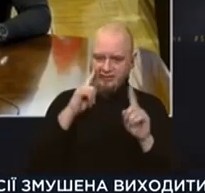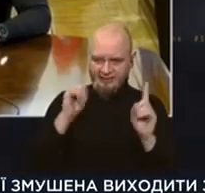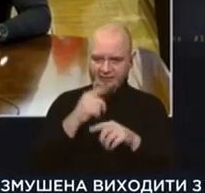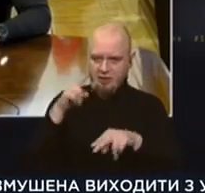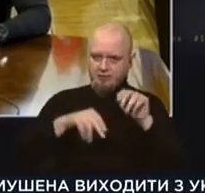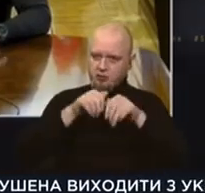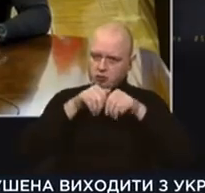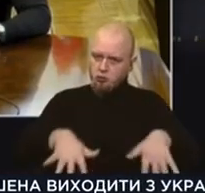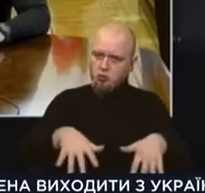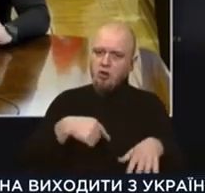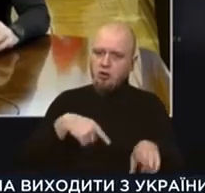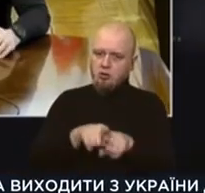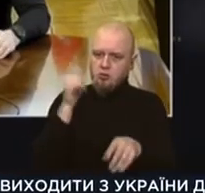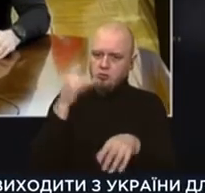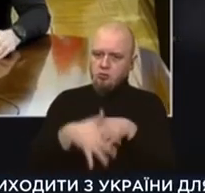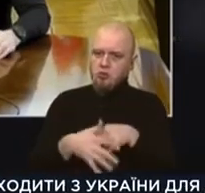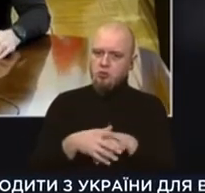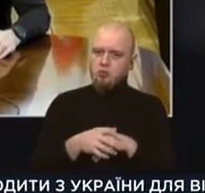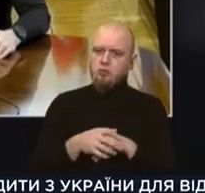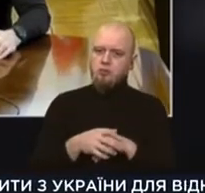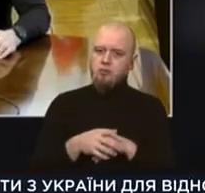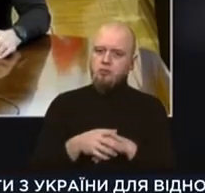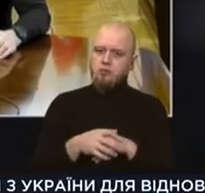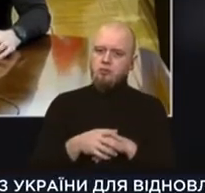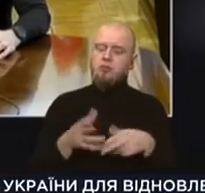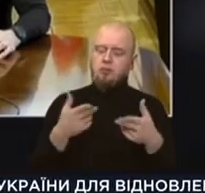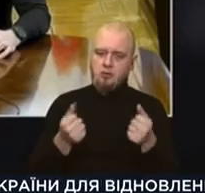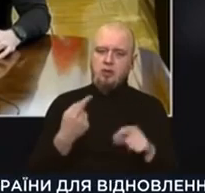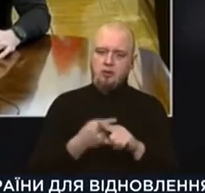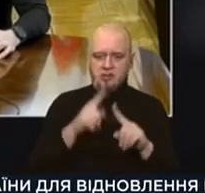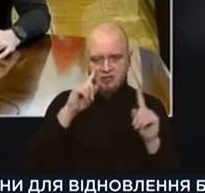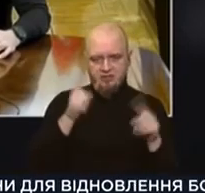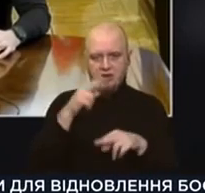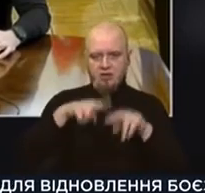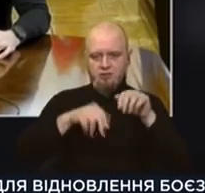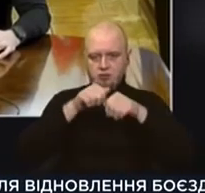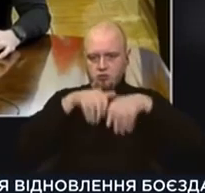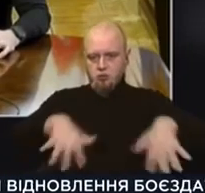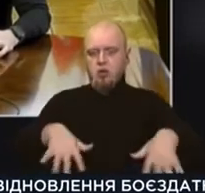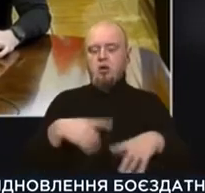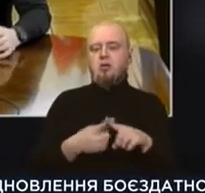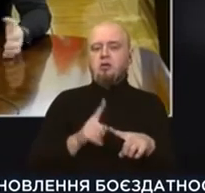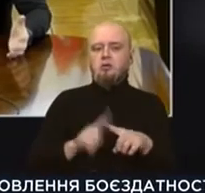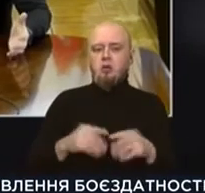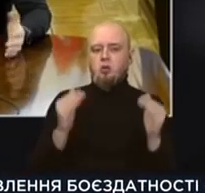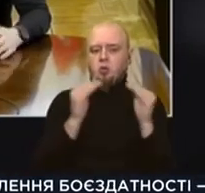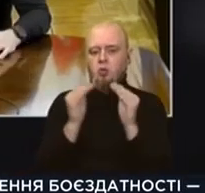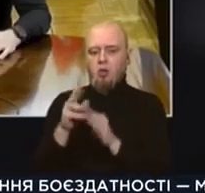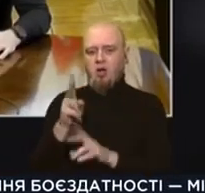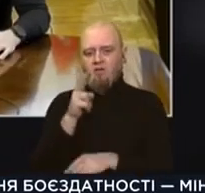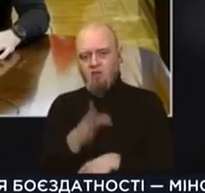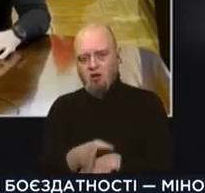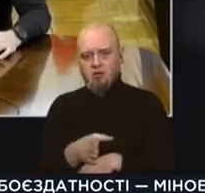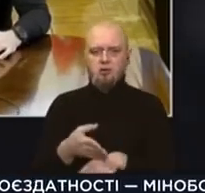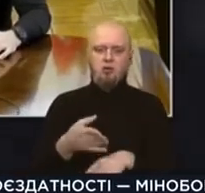цивільна інфраструктура, я так розумію? Так, це цивільна інфраструктура, це дома,